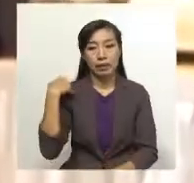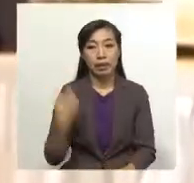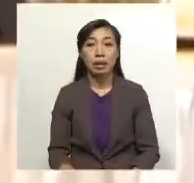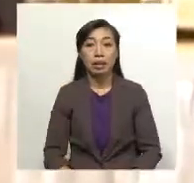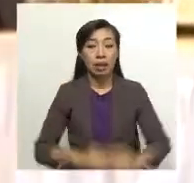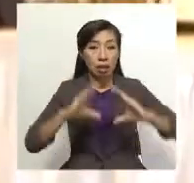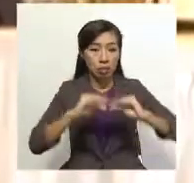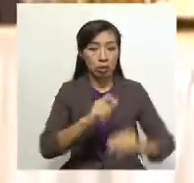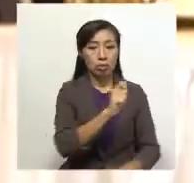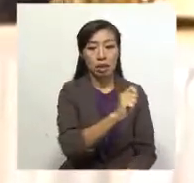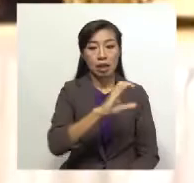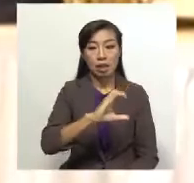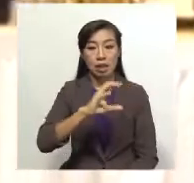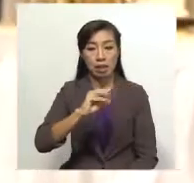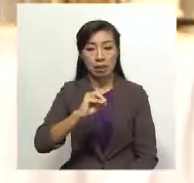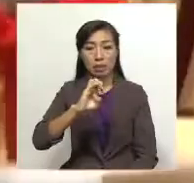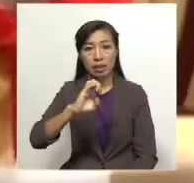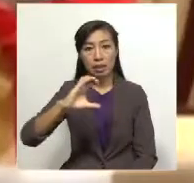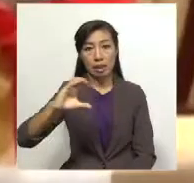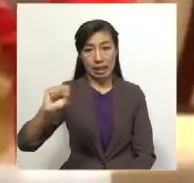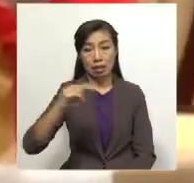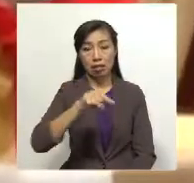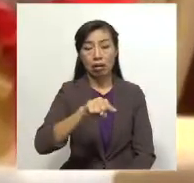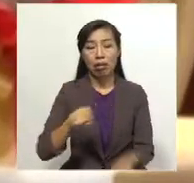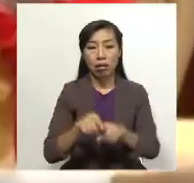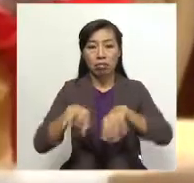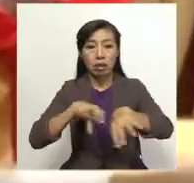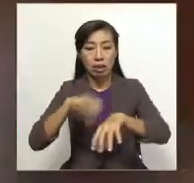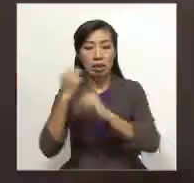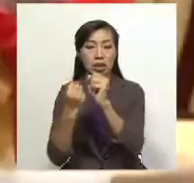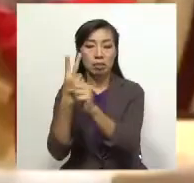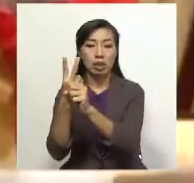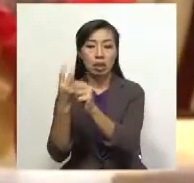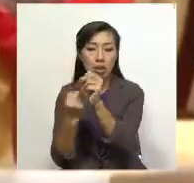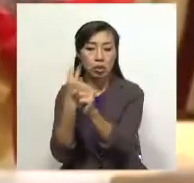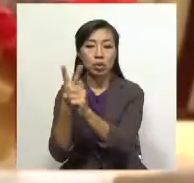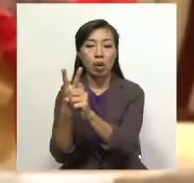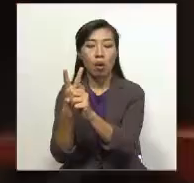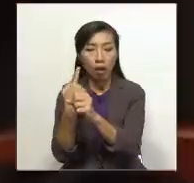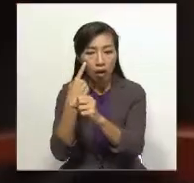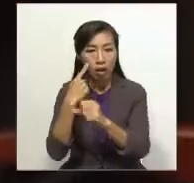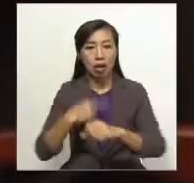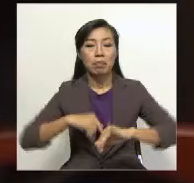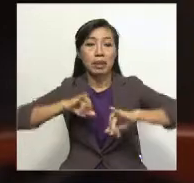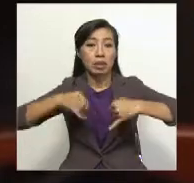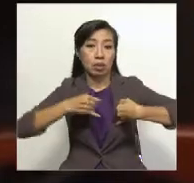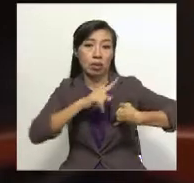ประชุม ACMEX จะสลับหมุนเวียนการเป็นเจ้าภาพโดยจะจัดขึ้นทุกๆ2ปีประเทศไทยเคยเป็นเจ้าภาพ